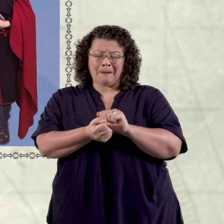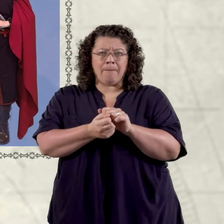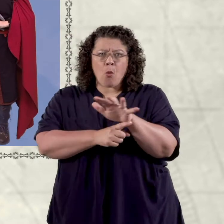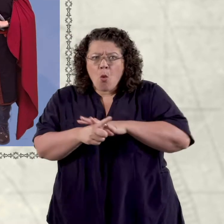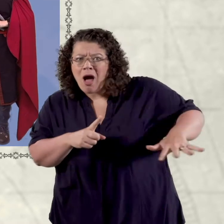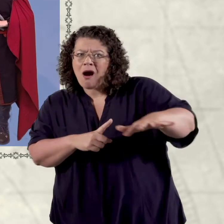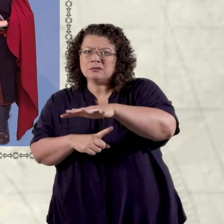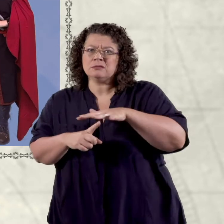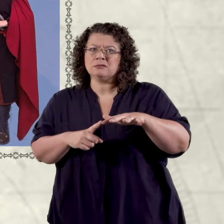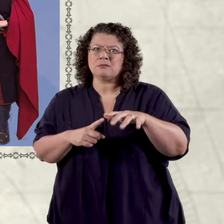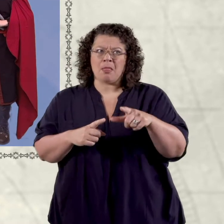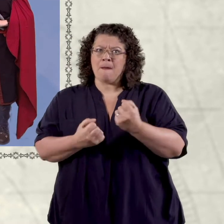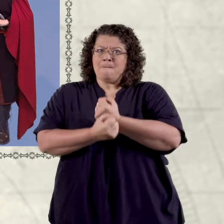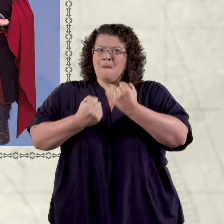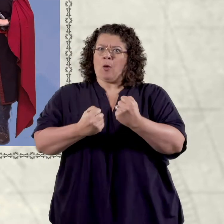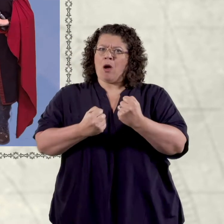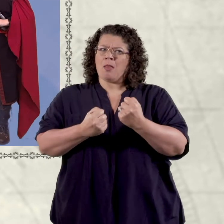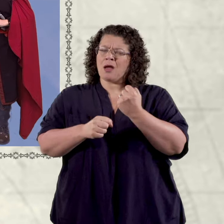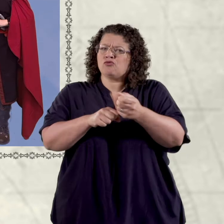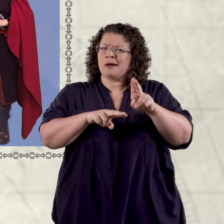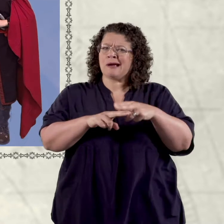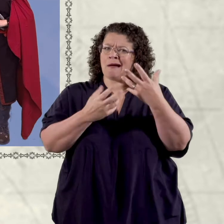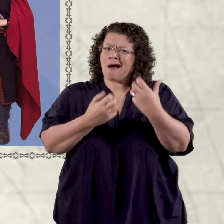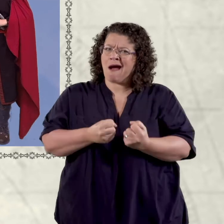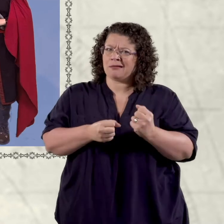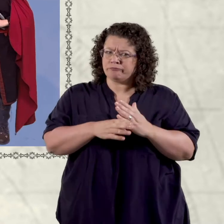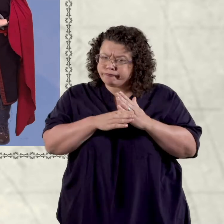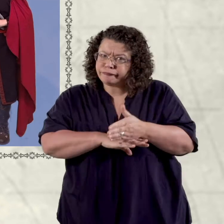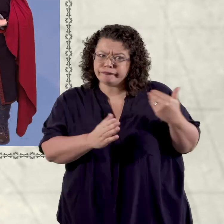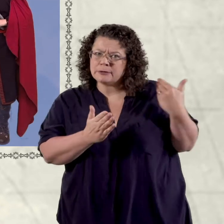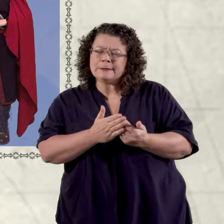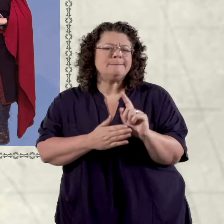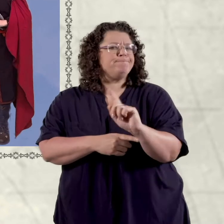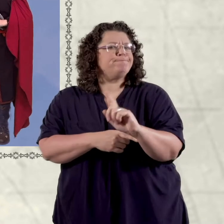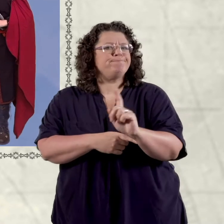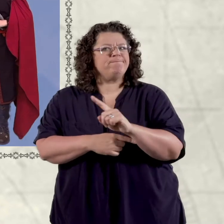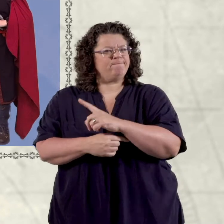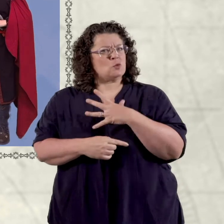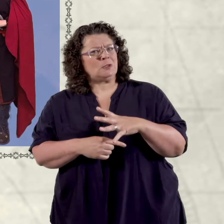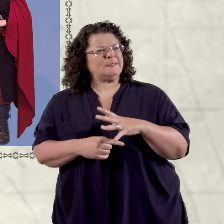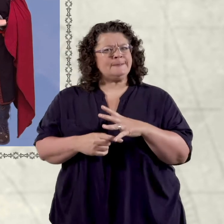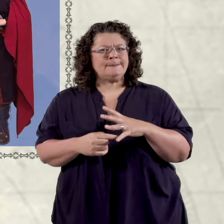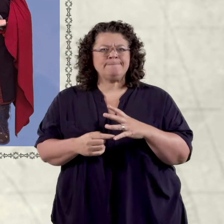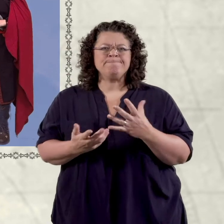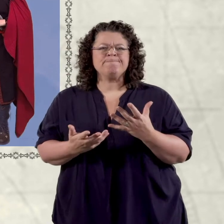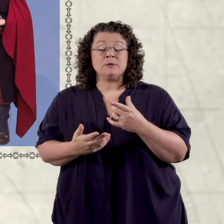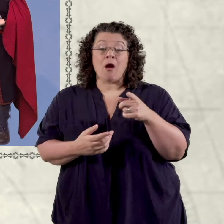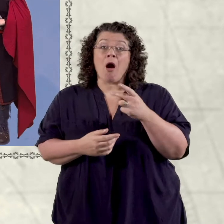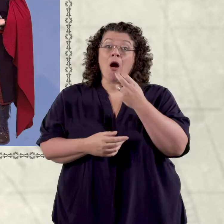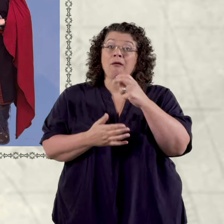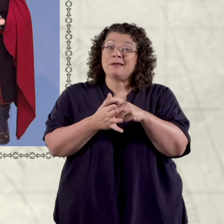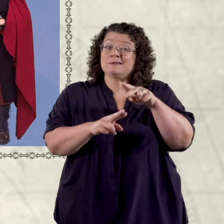mor galed i'w cael. Roedd gan Uncle Daf Gwynedd, Ceredigion a